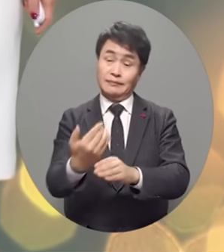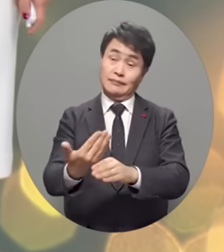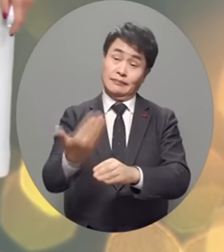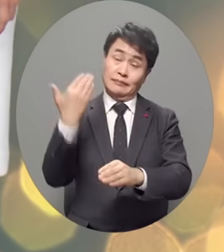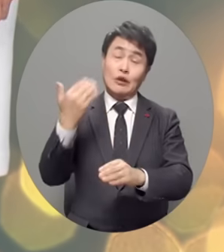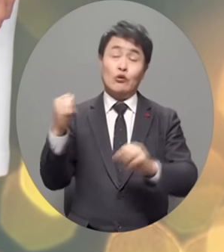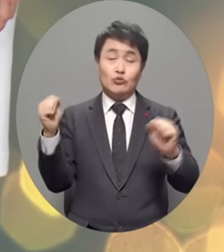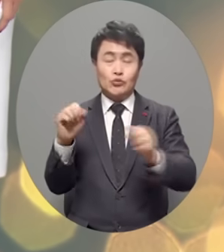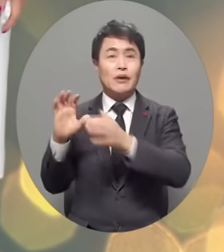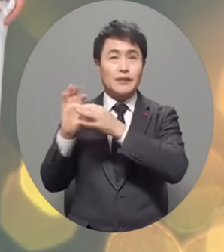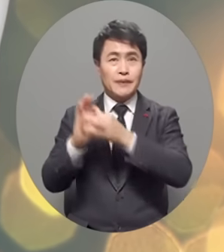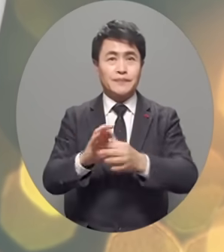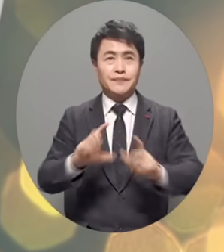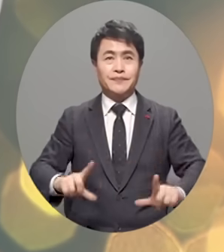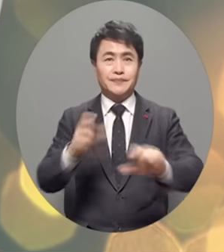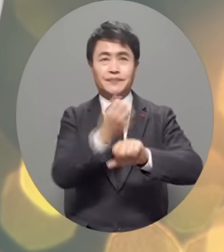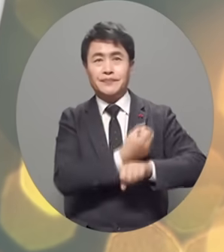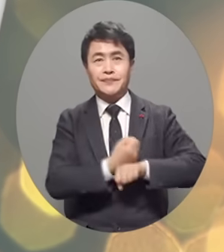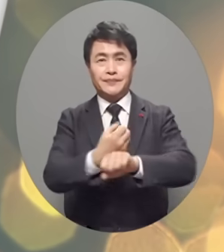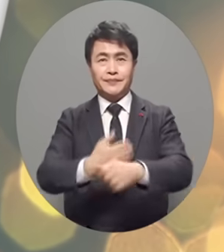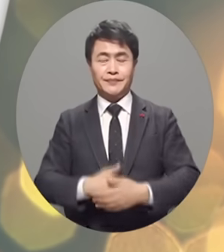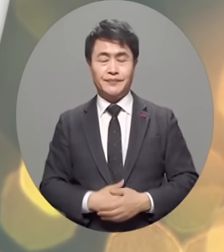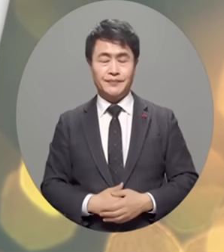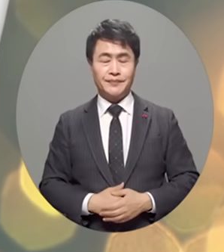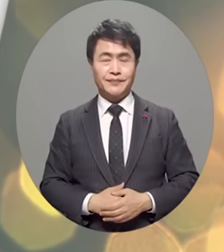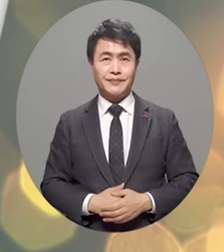추위만 이어지겠습니다. 지금까지 기상센터였습니다.